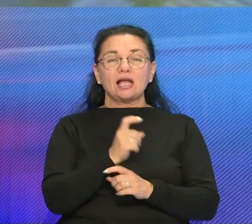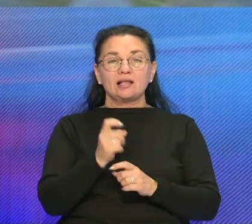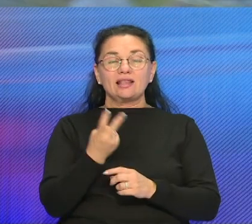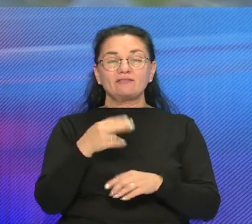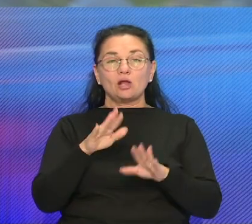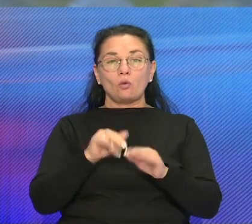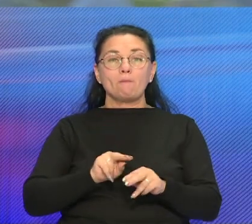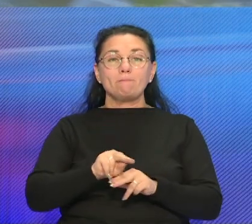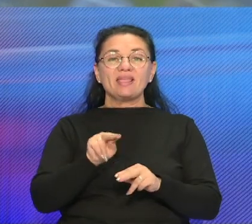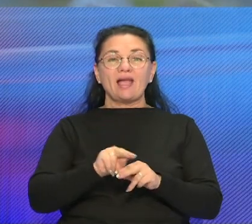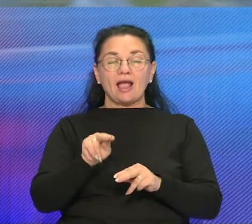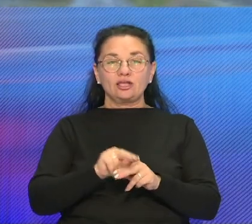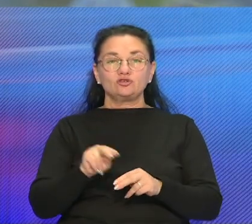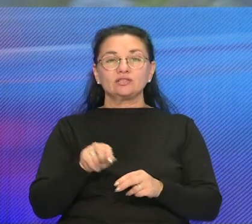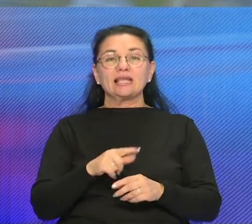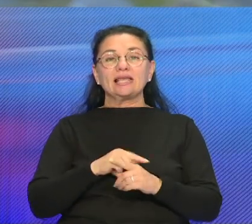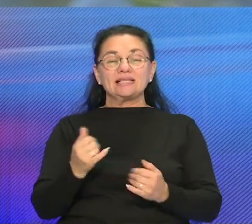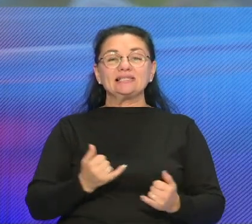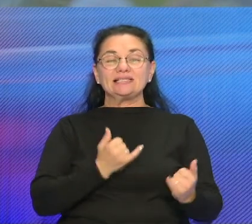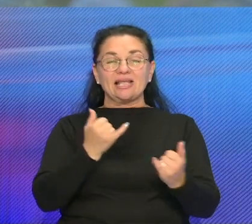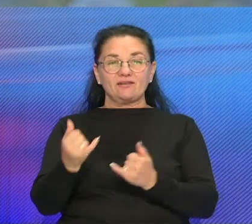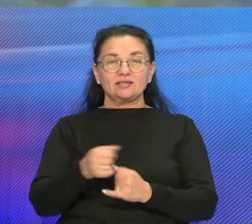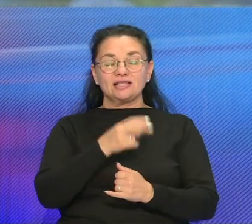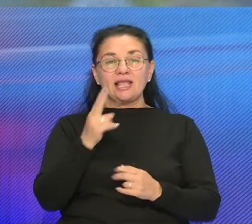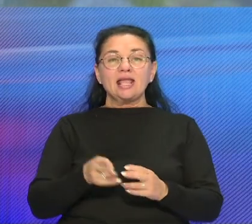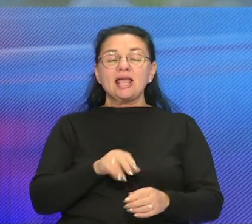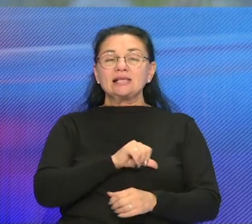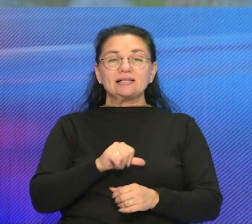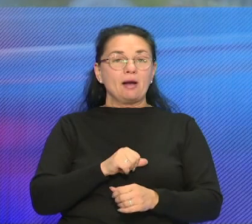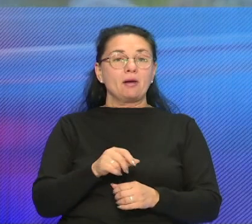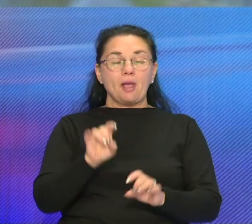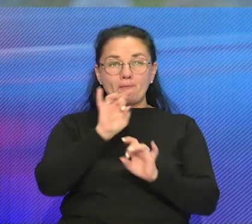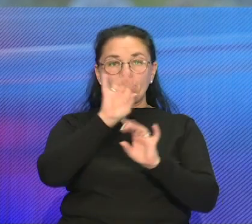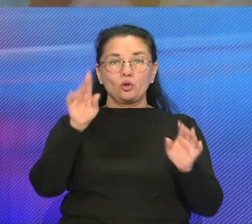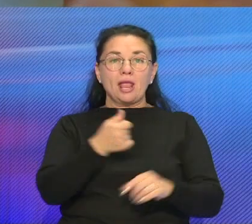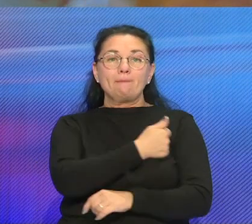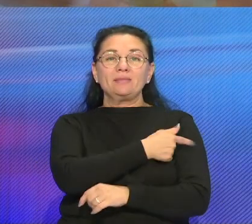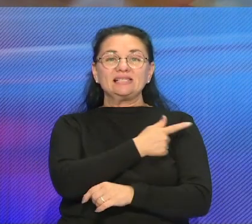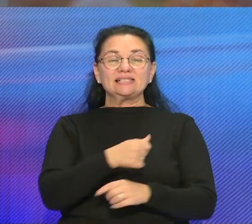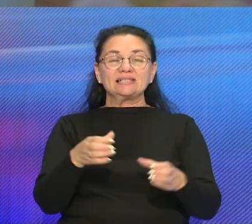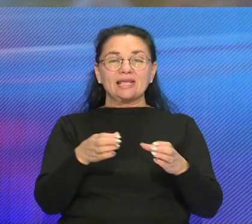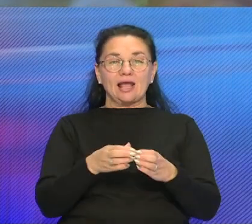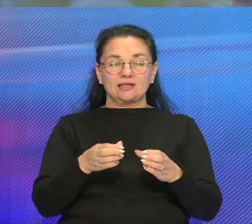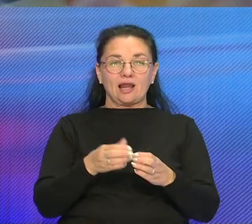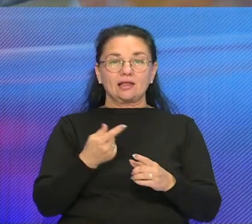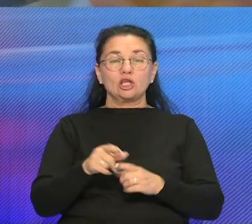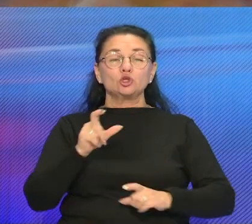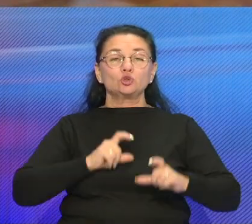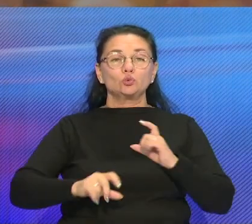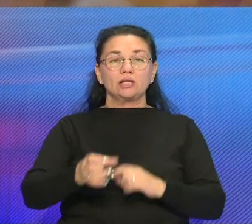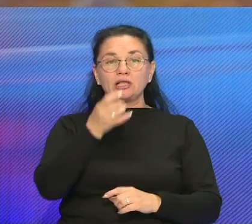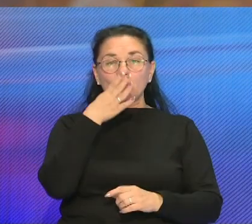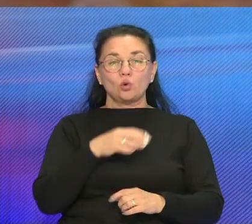месцы педагагічныя і сервісныя і замыкаюць стройку самых папулярных медыцынскія атрады. Аб матывацыі студэнтаў